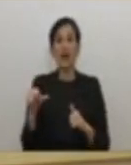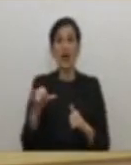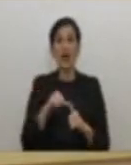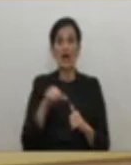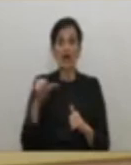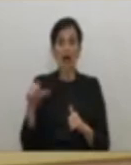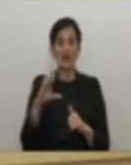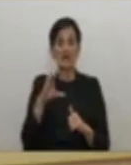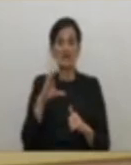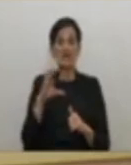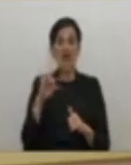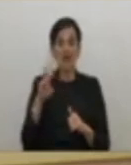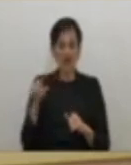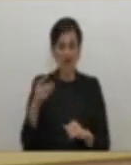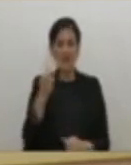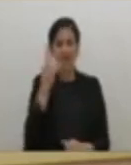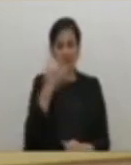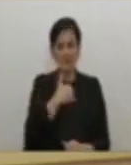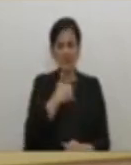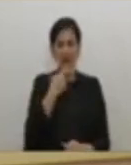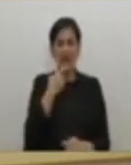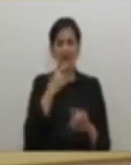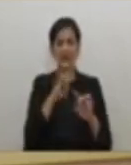გარდა სენაკისა, ასევე კიდევ ერთხელ მინდა გითხრათ, რომ